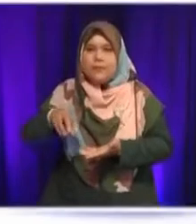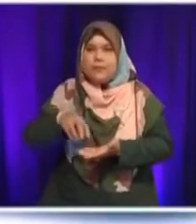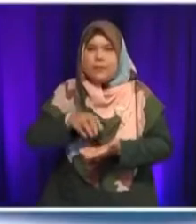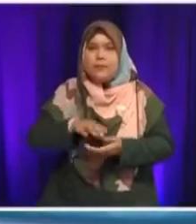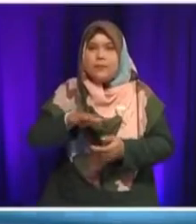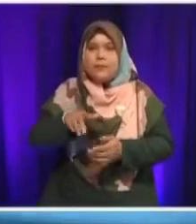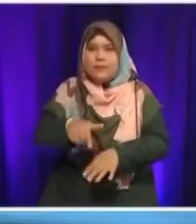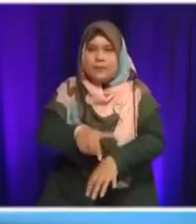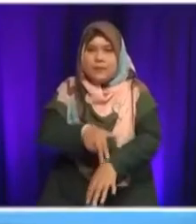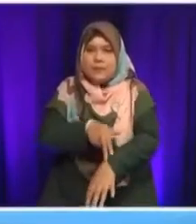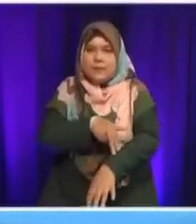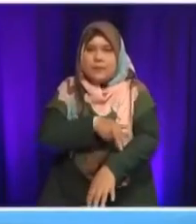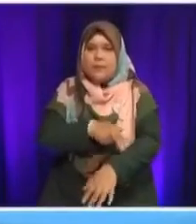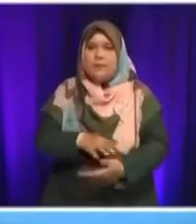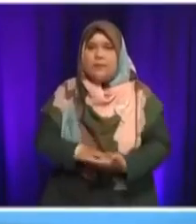perlahan